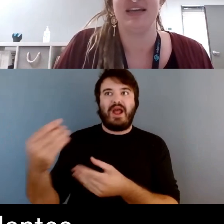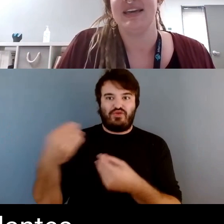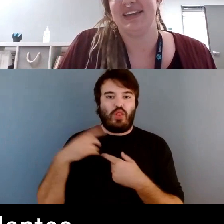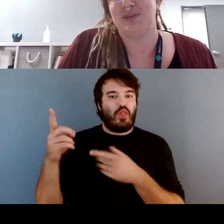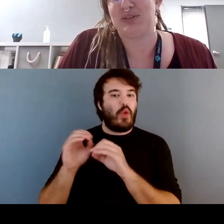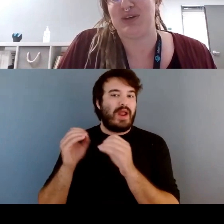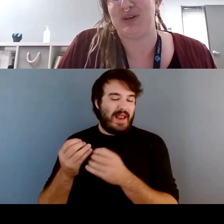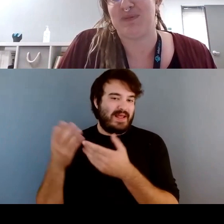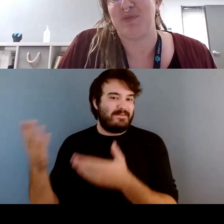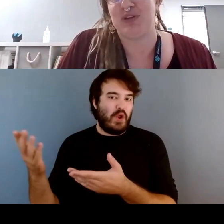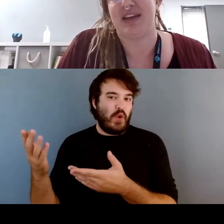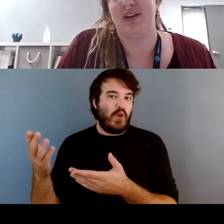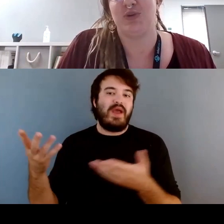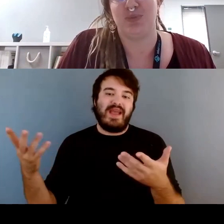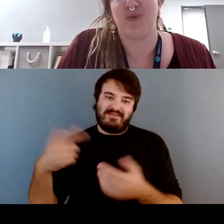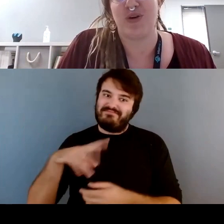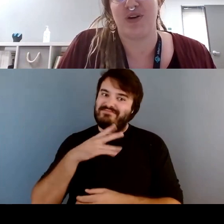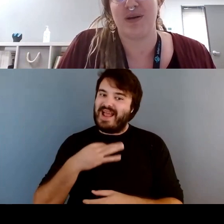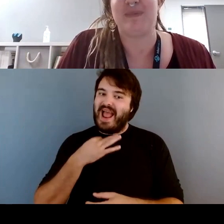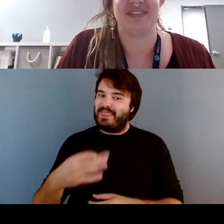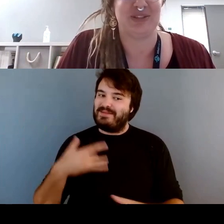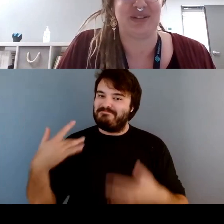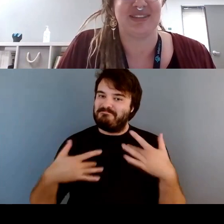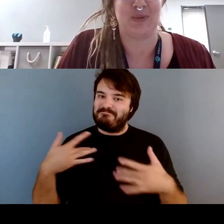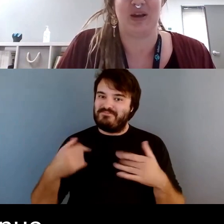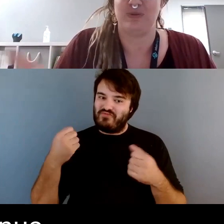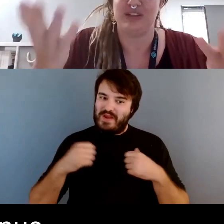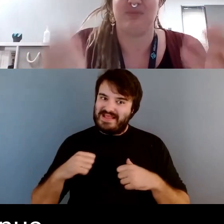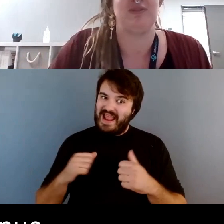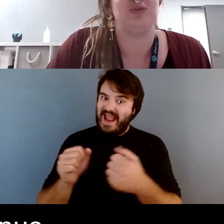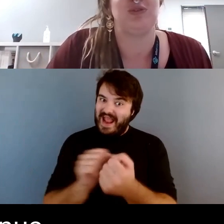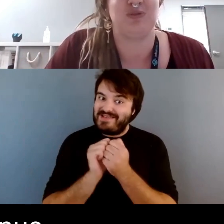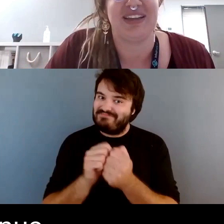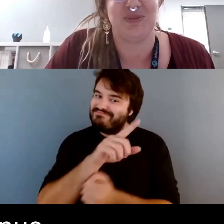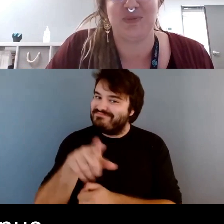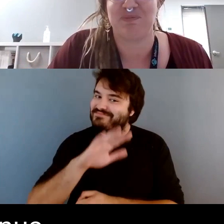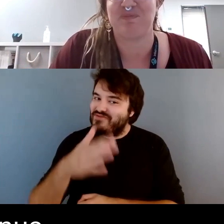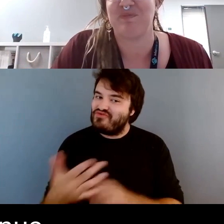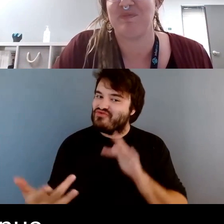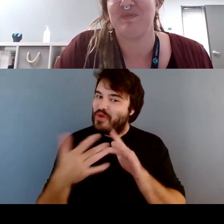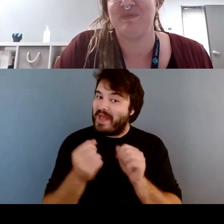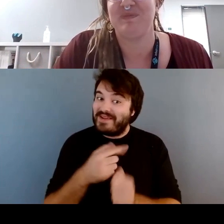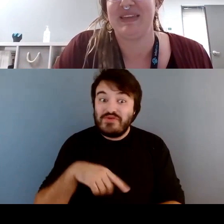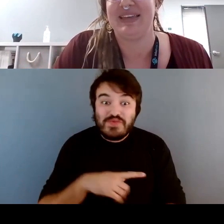organisme-là. Et donc, on a très hâte de pouvoir planter ça ensemble. Alors, vous êtes les bienvenus de vous joindre à nous.